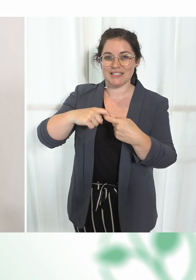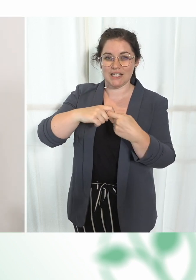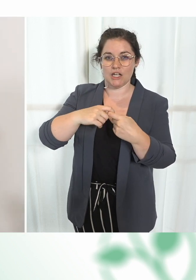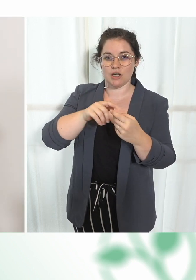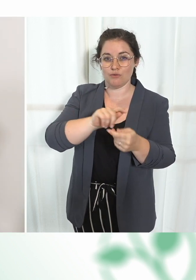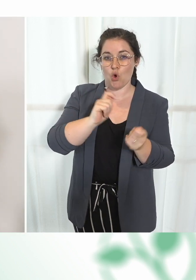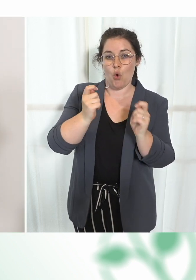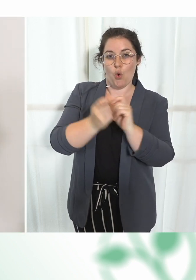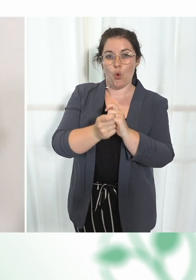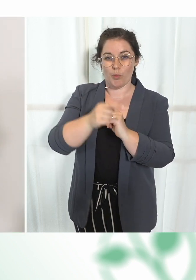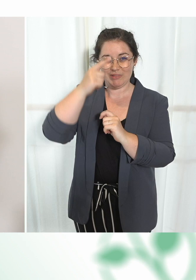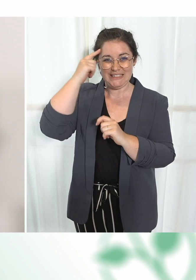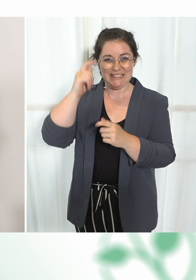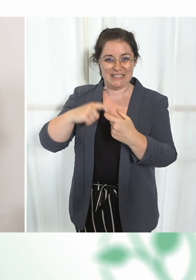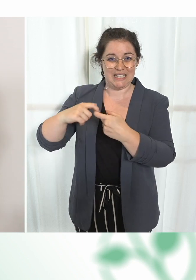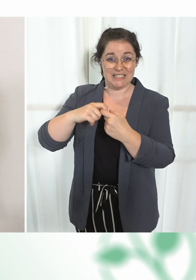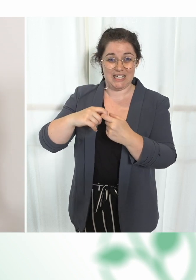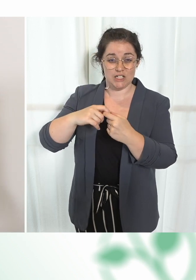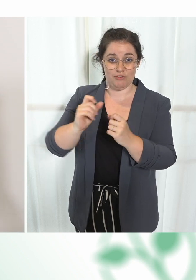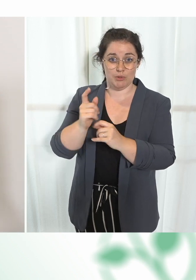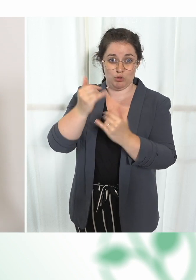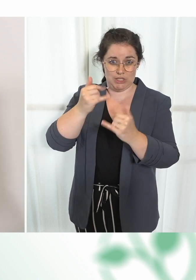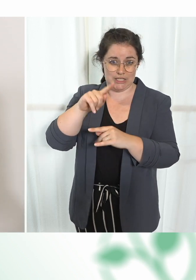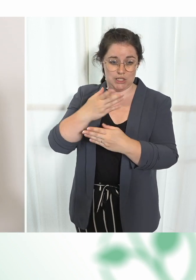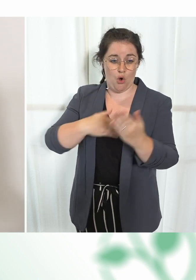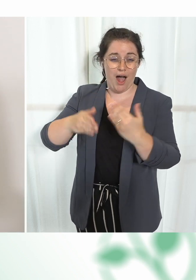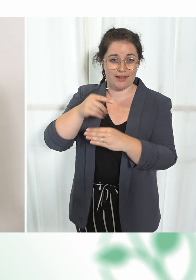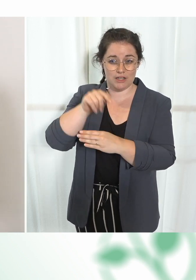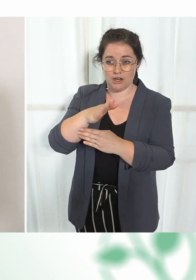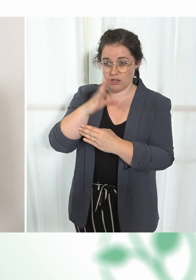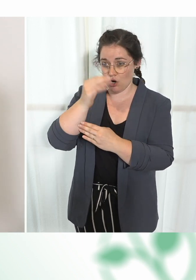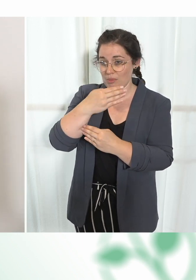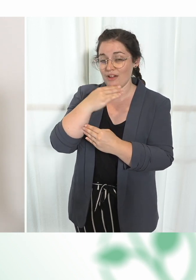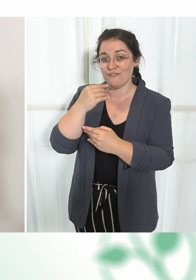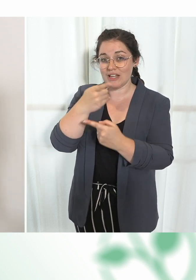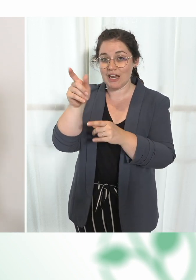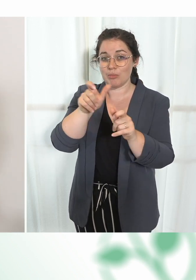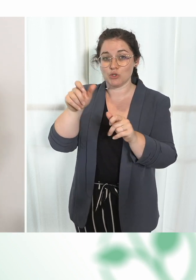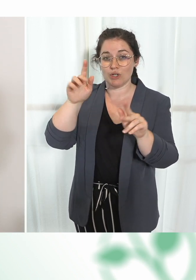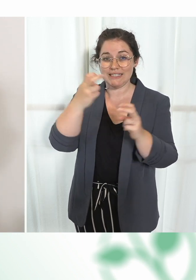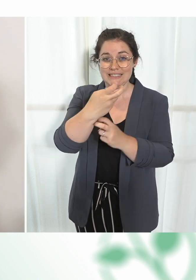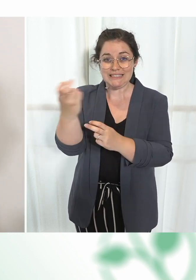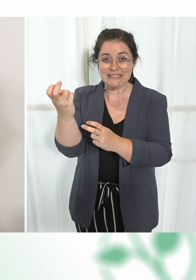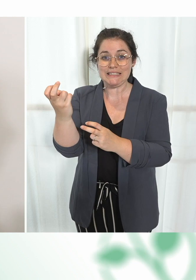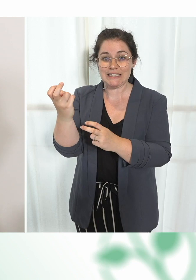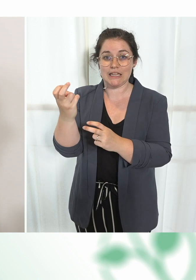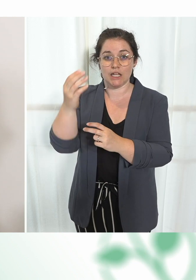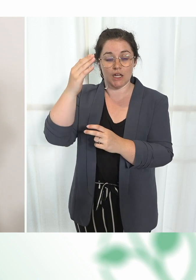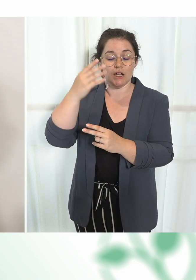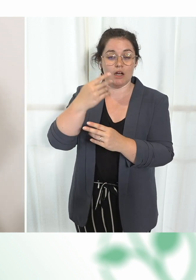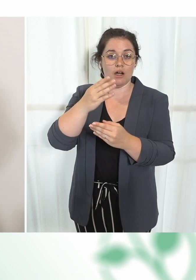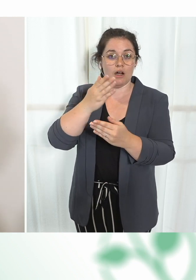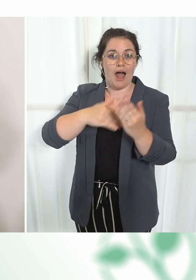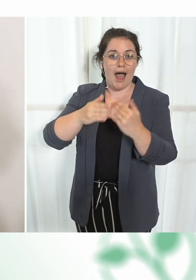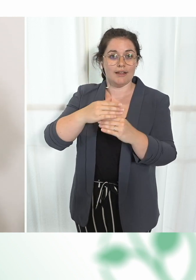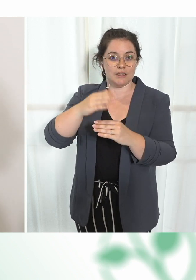Sinngesellschaft wechseln und ein Thema am Arbeitsmarkt haben, gerade auch im Handel, also ich glaube, viele Leute sitzen ja heute hier und wissen, dass wir da einfach ja,